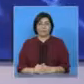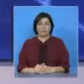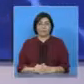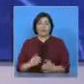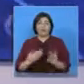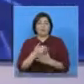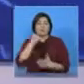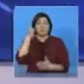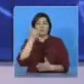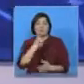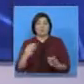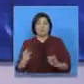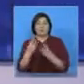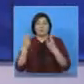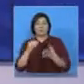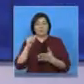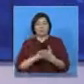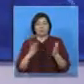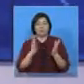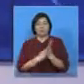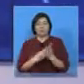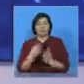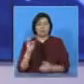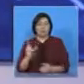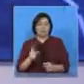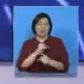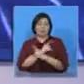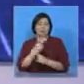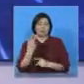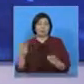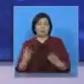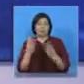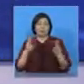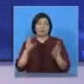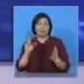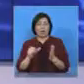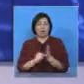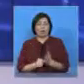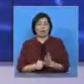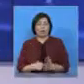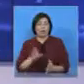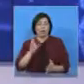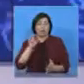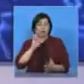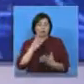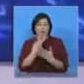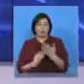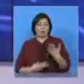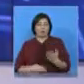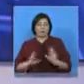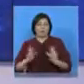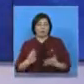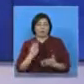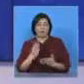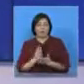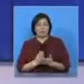Жыл басталғалы тілсіз жаудың кесірінен 9 адам ажал құшты, 3-еуі өрт, 6-ауы суға батып көз жұмды. Төтенше жағдай қызметкерлері